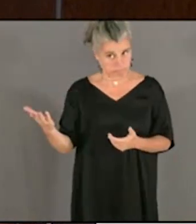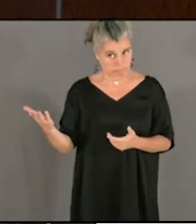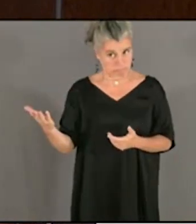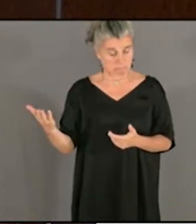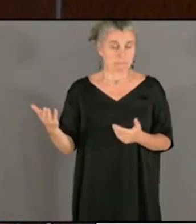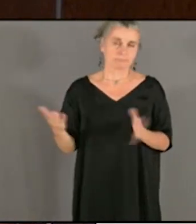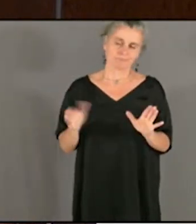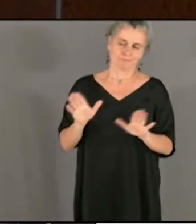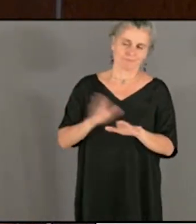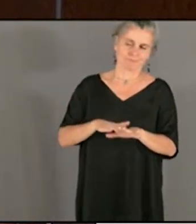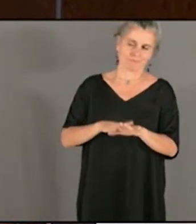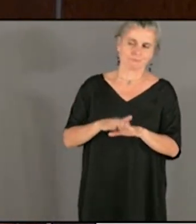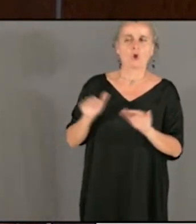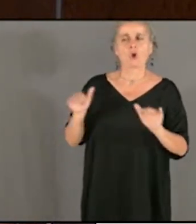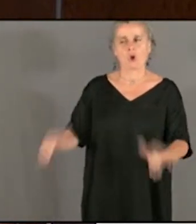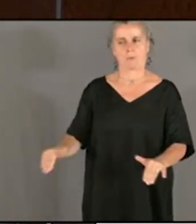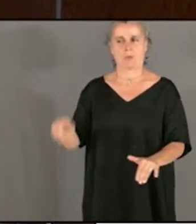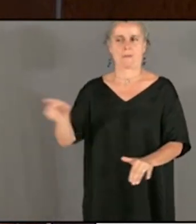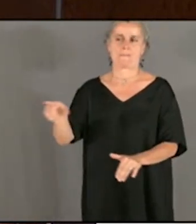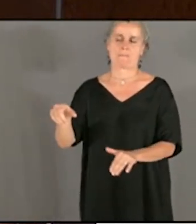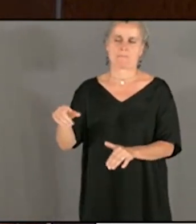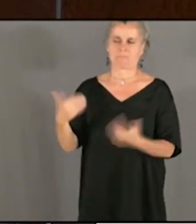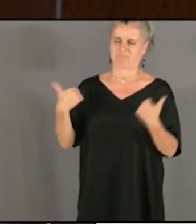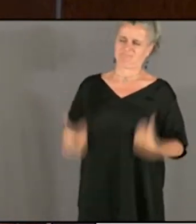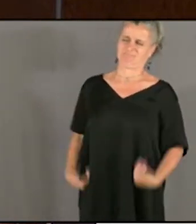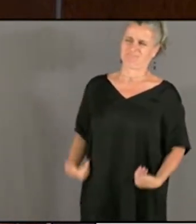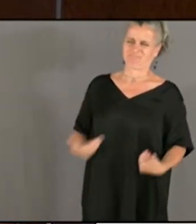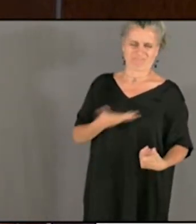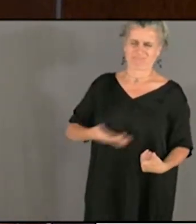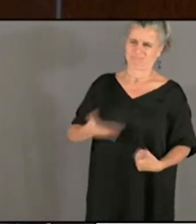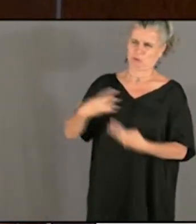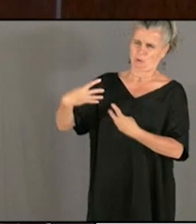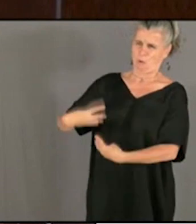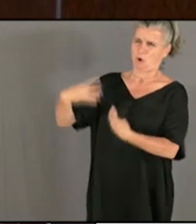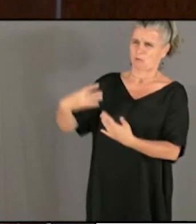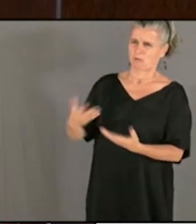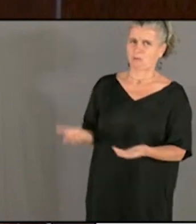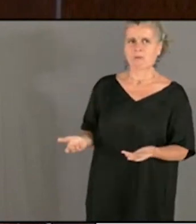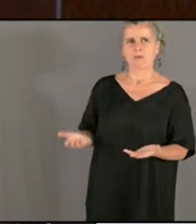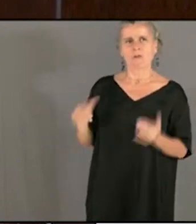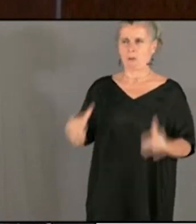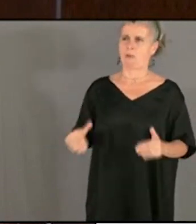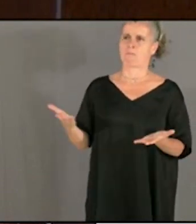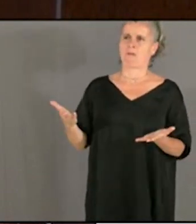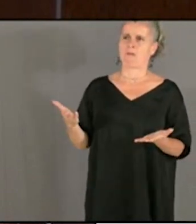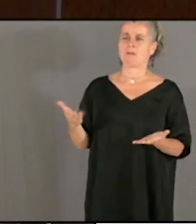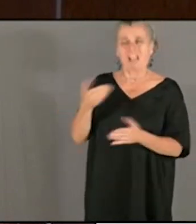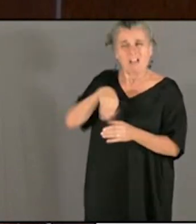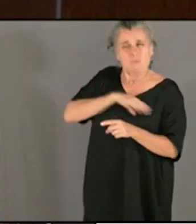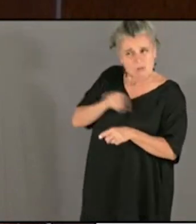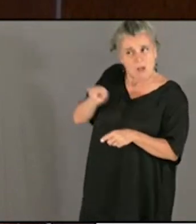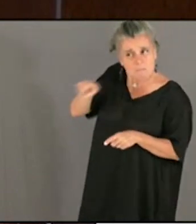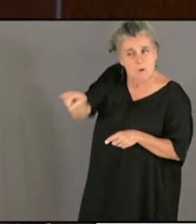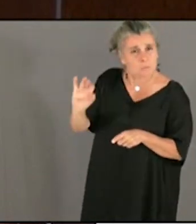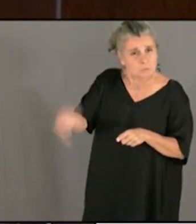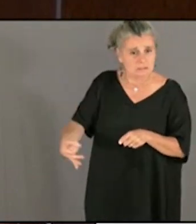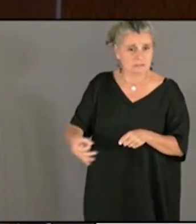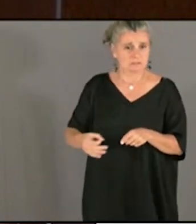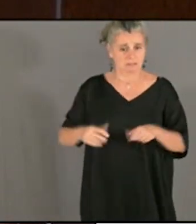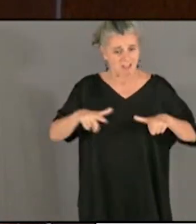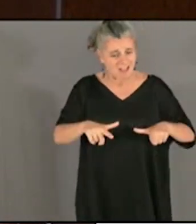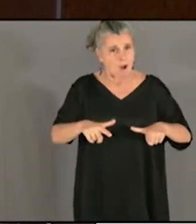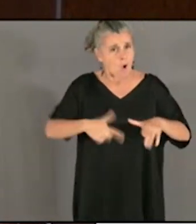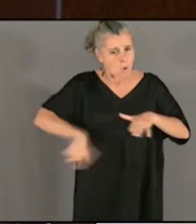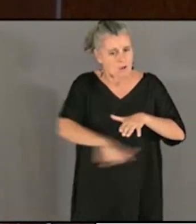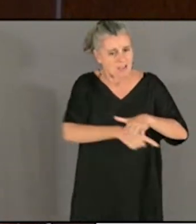l'ancienne majorité qu'ils se foutent de nous et qu'ils sont largement co-responsables, tant au niveau local que national,